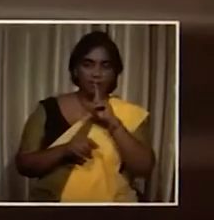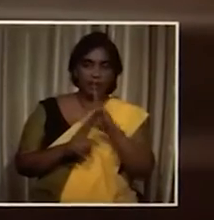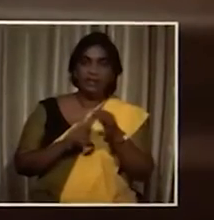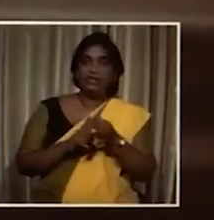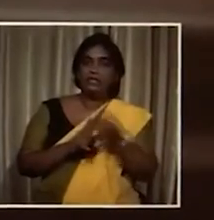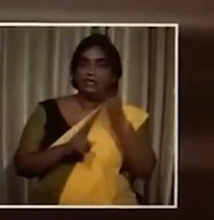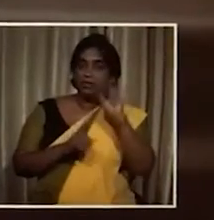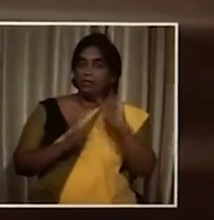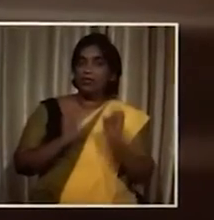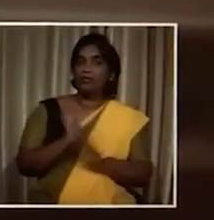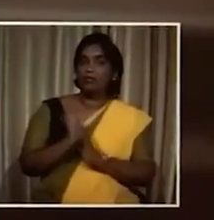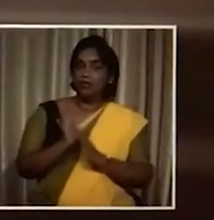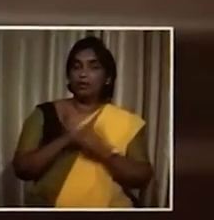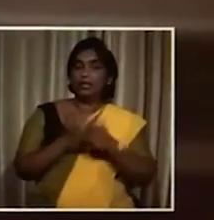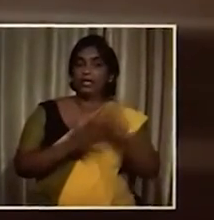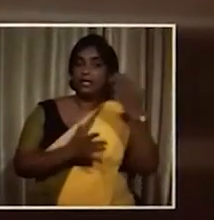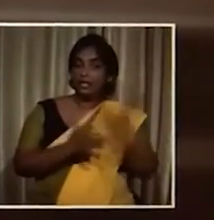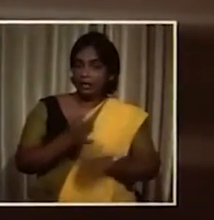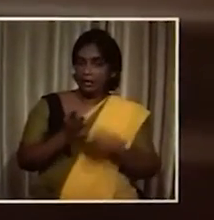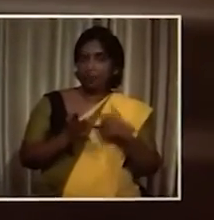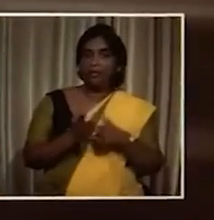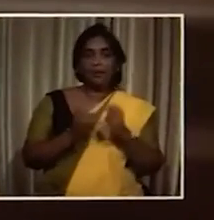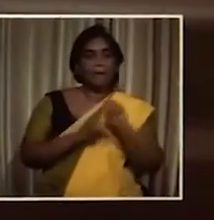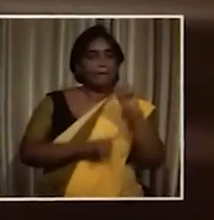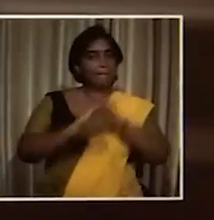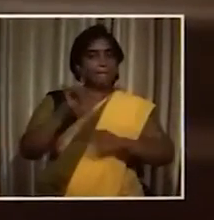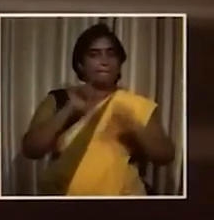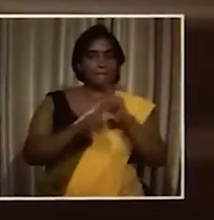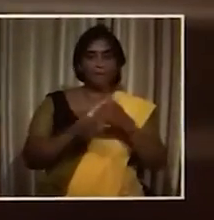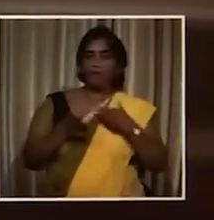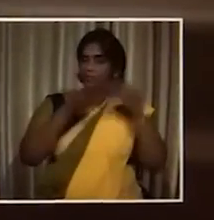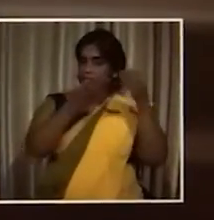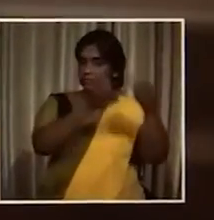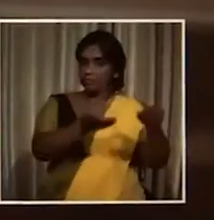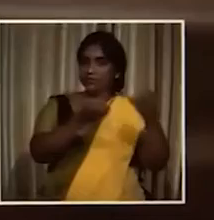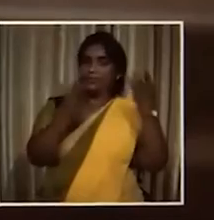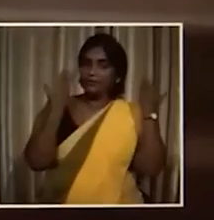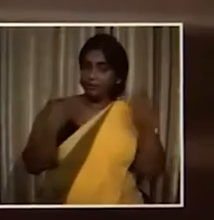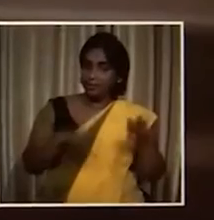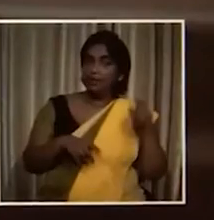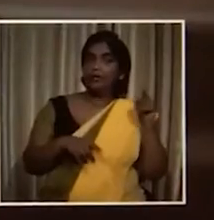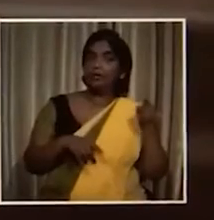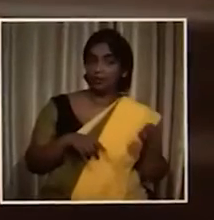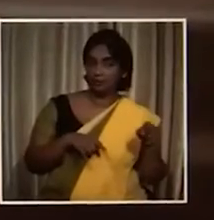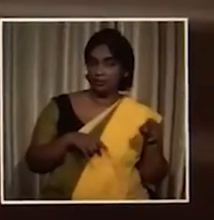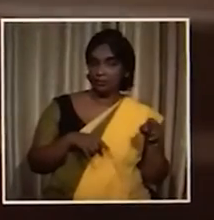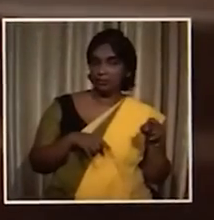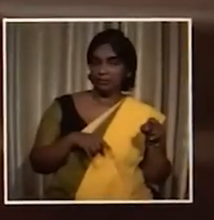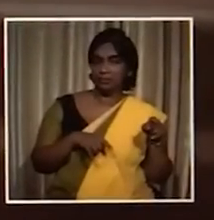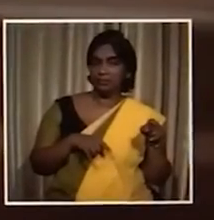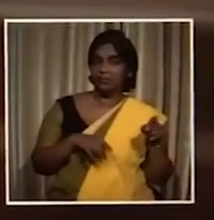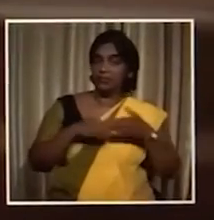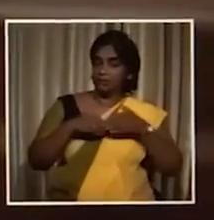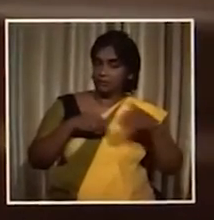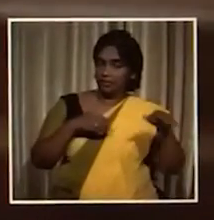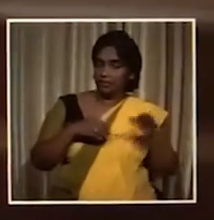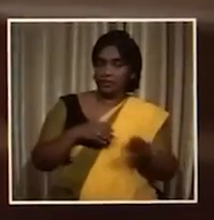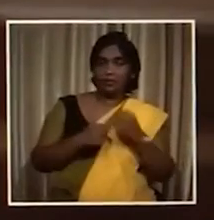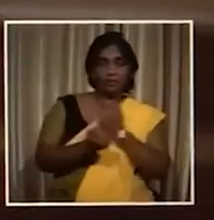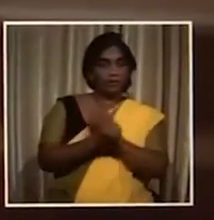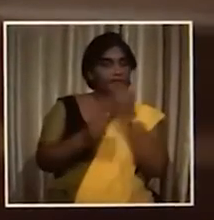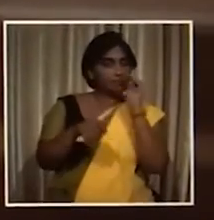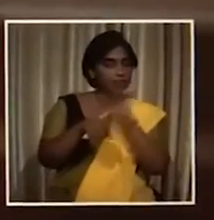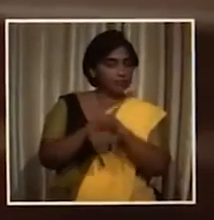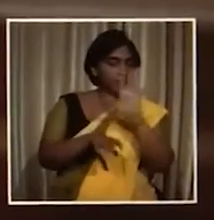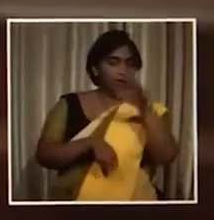ජනාධිපති කොමිෂන් වාර්තාව සම්පූර්ණ වාර්තාව පාර්ලිමේන්තුවට ඉදිරිපත් කරලා තියෙනවා. මේකෙන්දී මේ වෙනකොට අත්අඩංගුවට